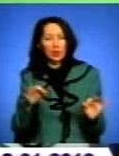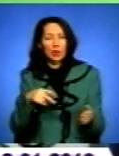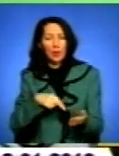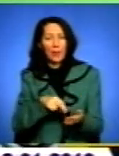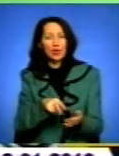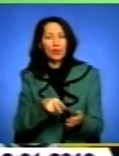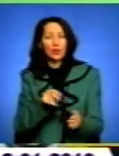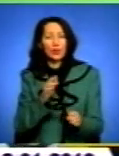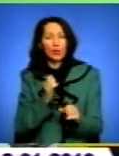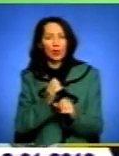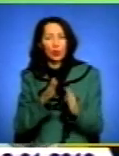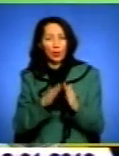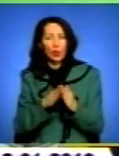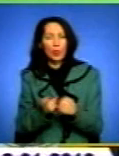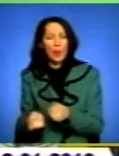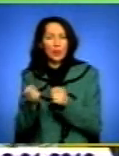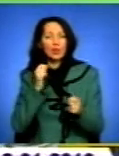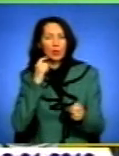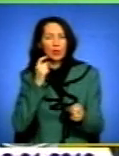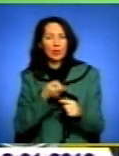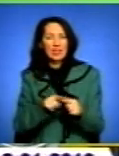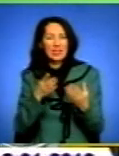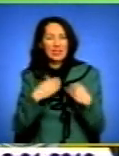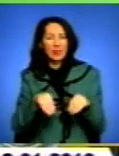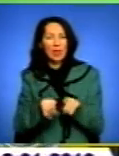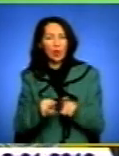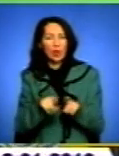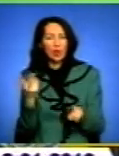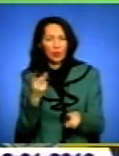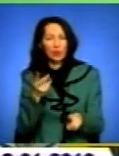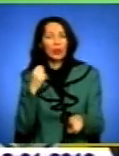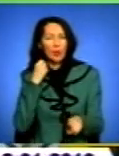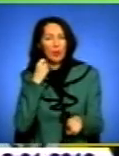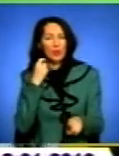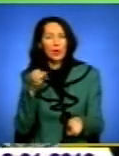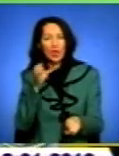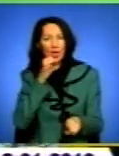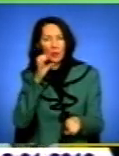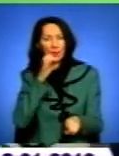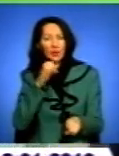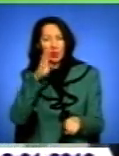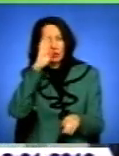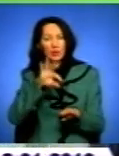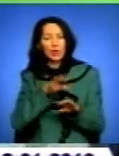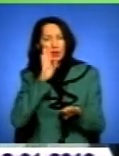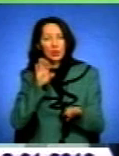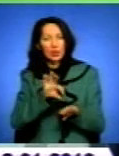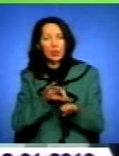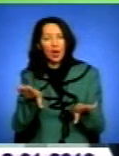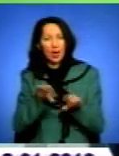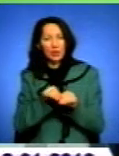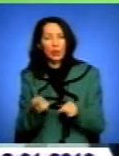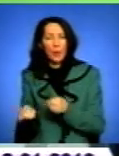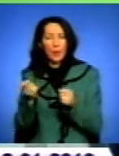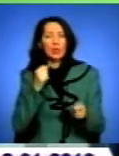речі, хочу сказати, що ця сім'я зловживала спиртним, як чоловік, так і жінка постійно пиячили. приніс спиртне, сам потайків від